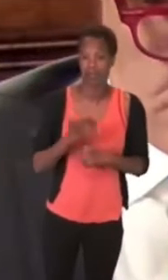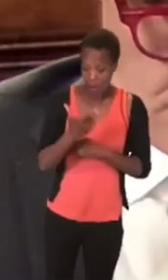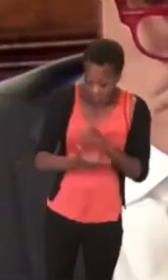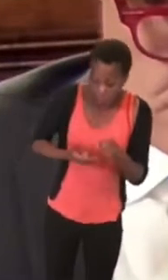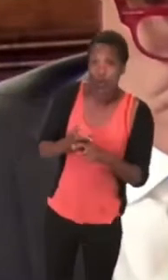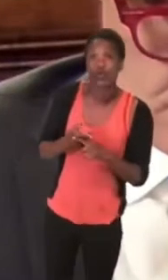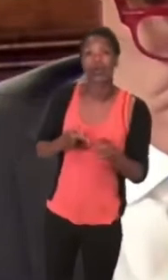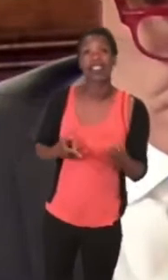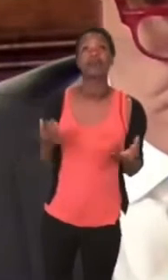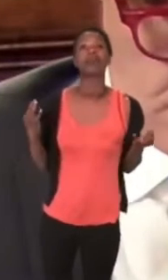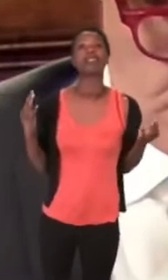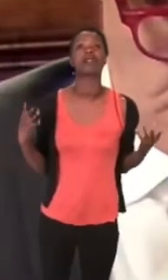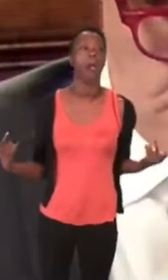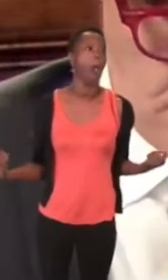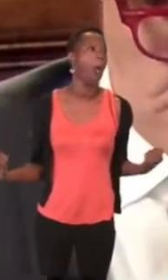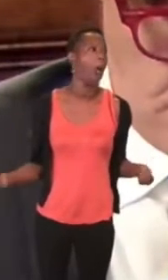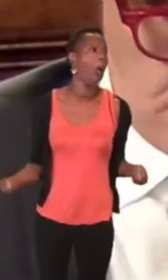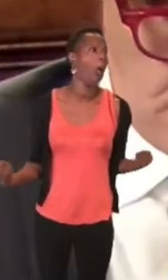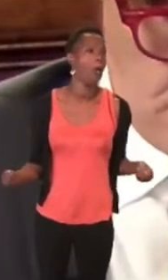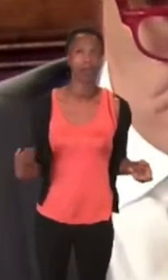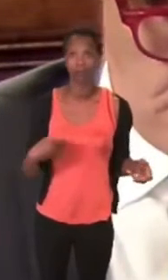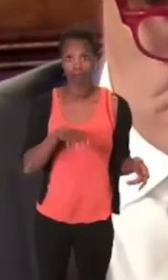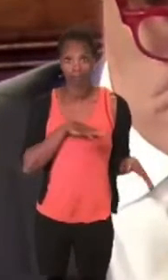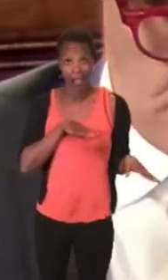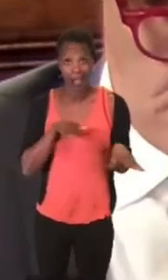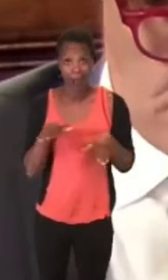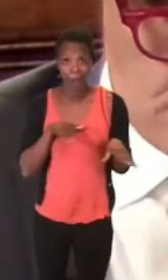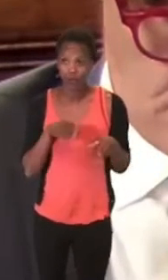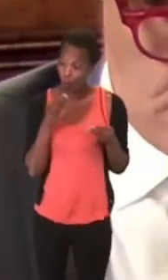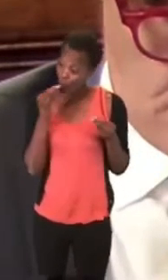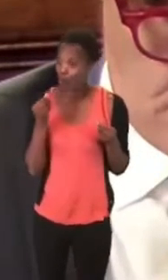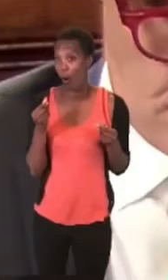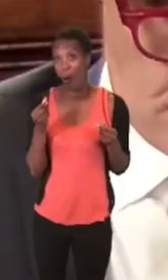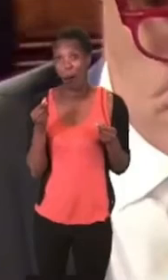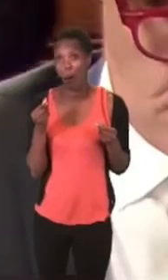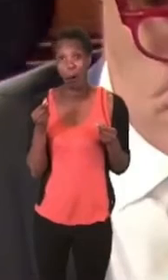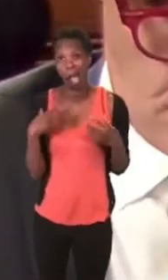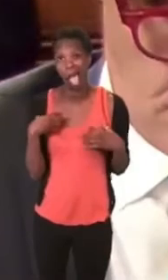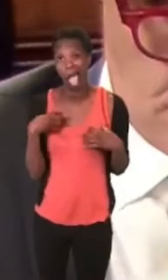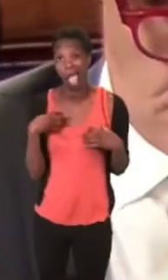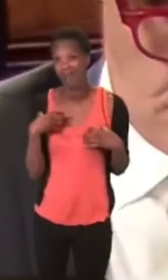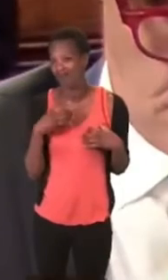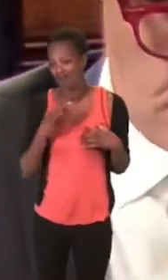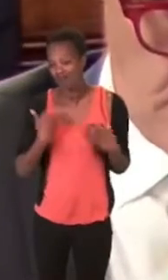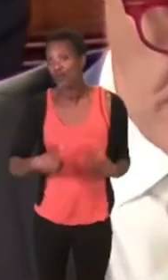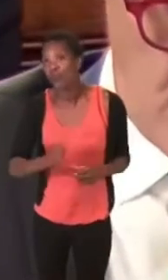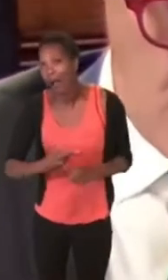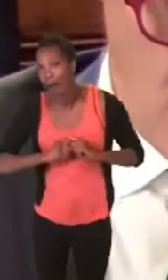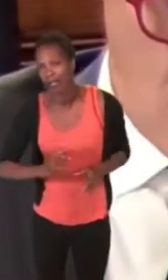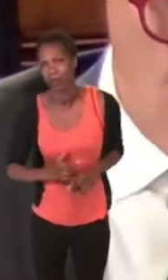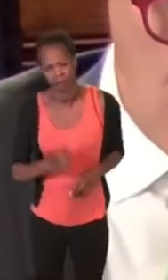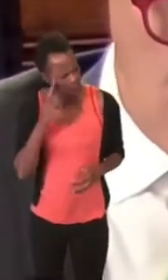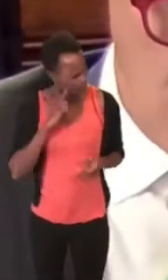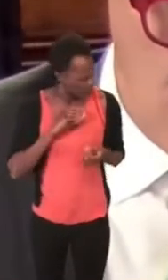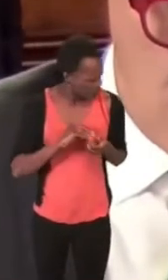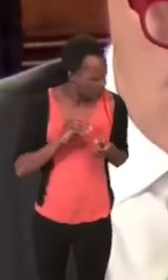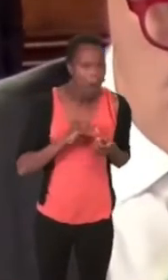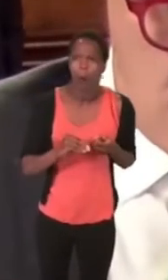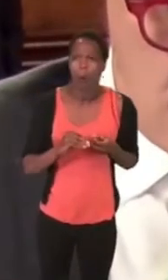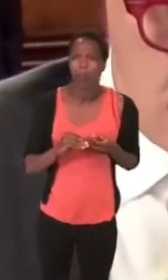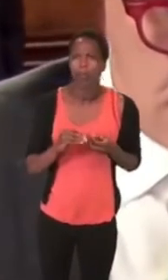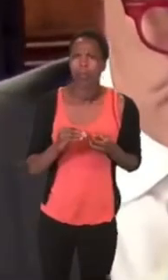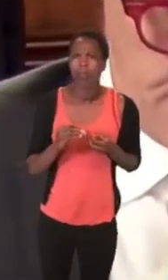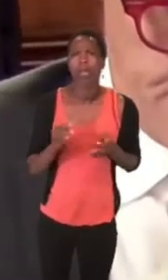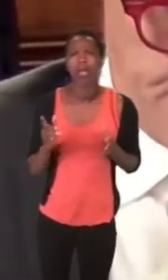temps pris avec une méthode douteuse. J'ai posé la question de savoir qui avait été intégré à cette réflexion.